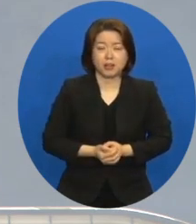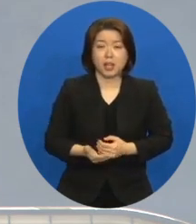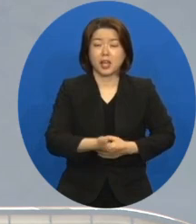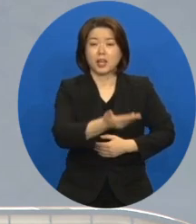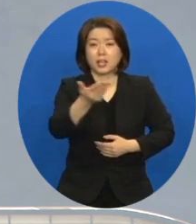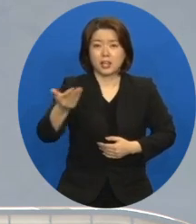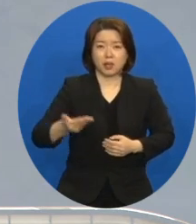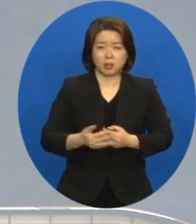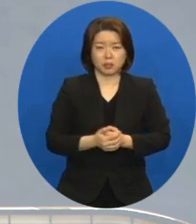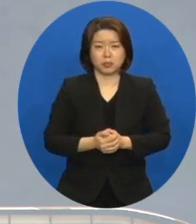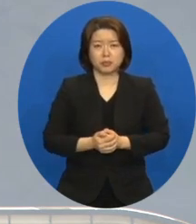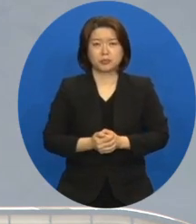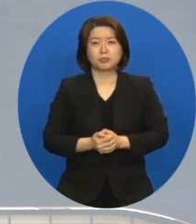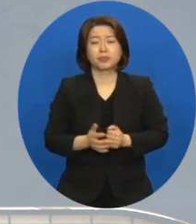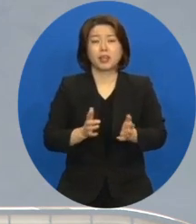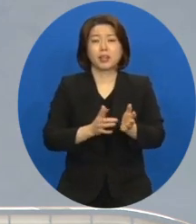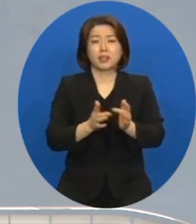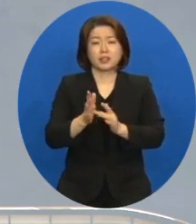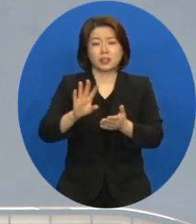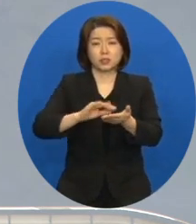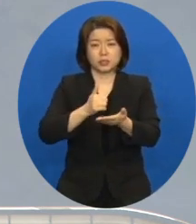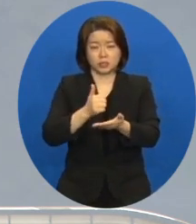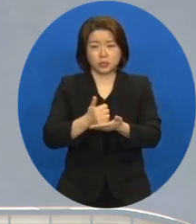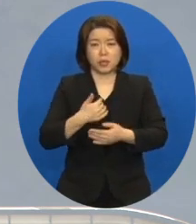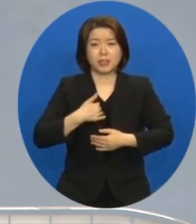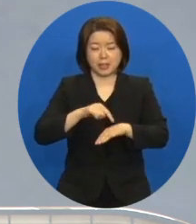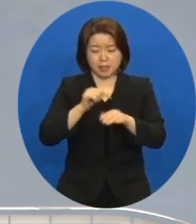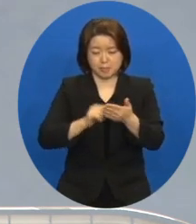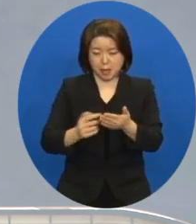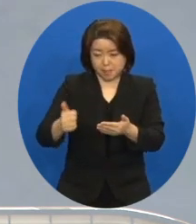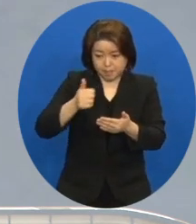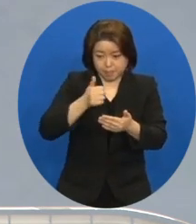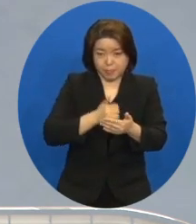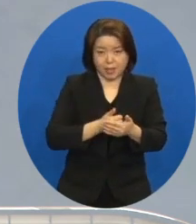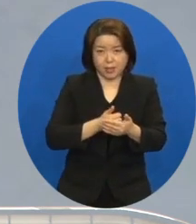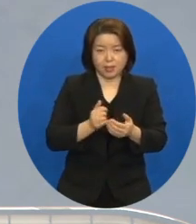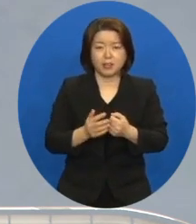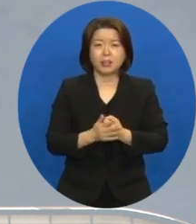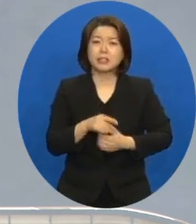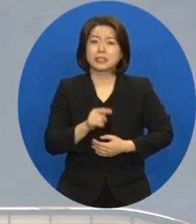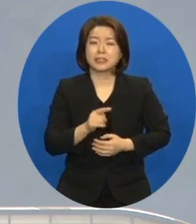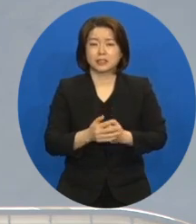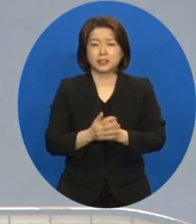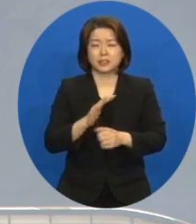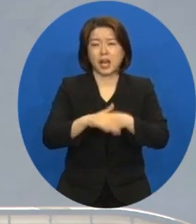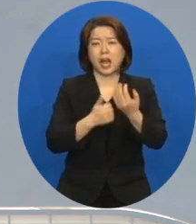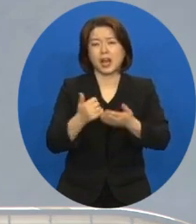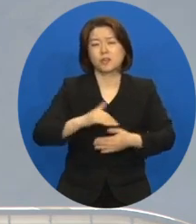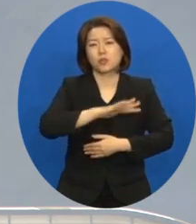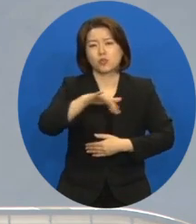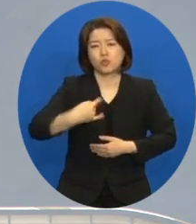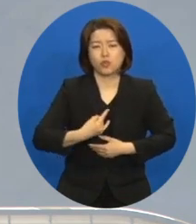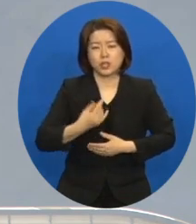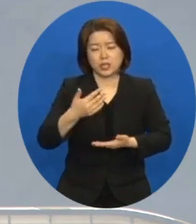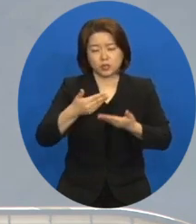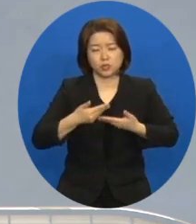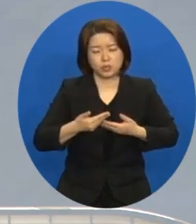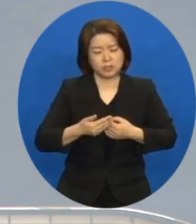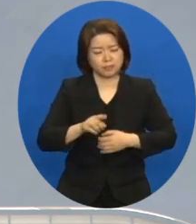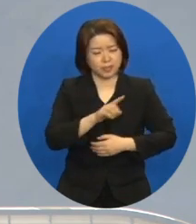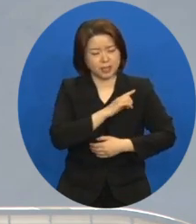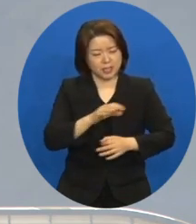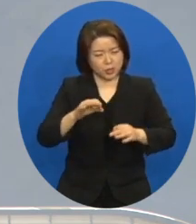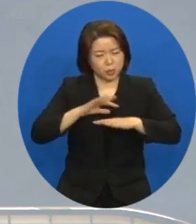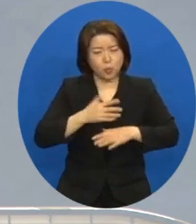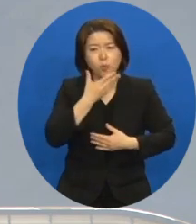여러분, 예수 그리스도께서 내 마음에 거하시는 것, 이것이 하나님이 우리에게 주신 가장 놀라운